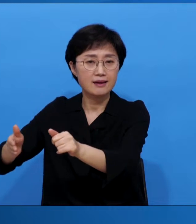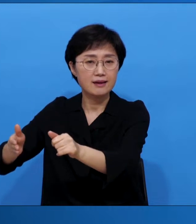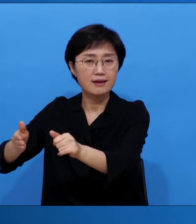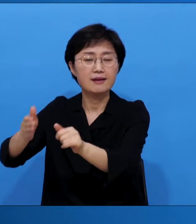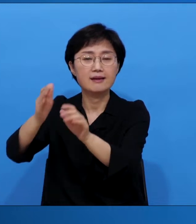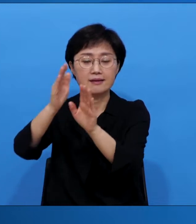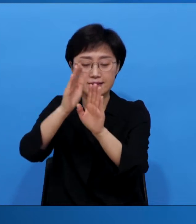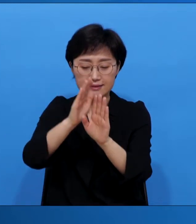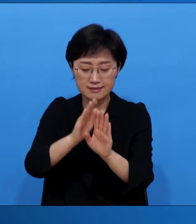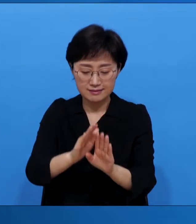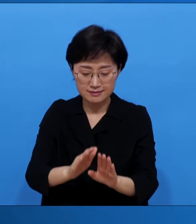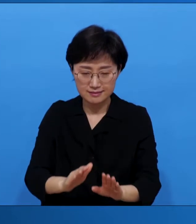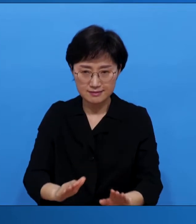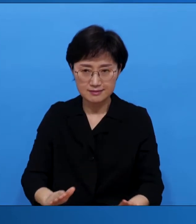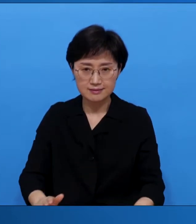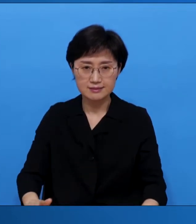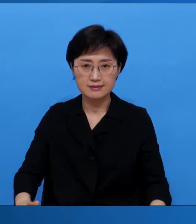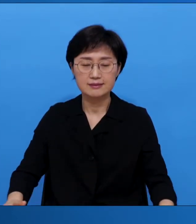찬양하세.